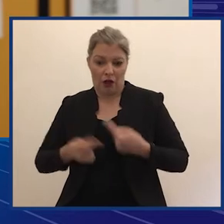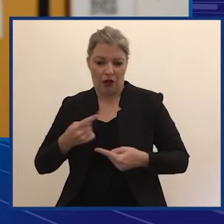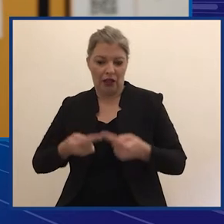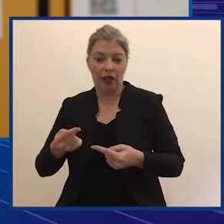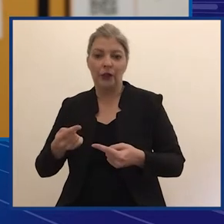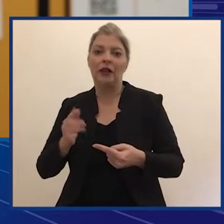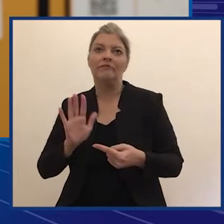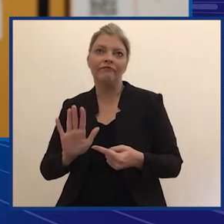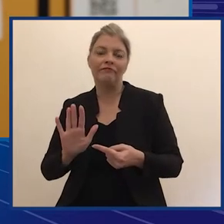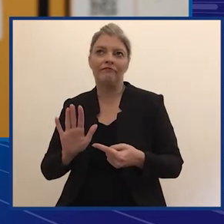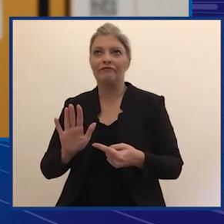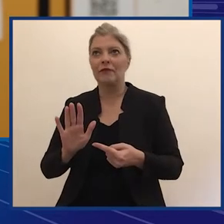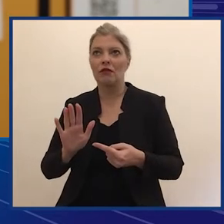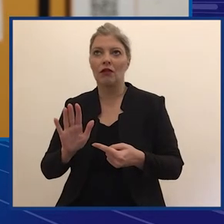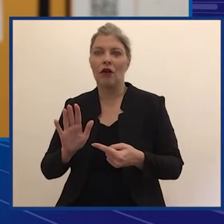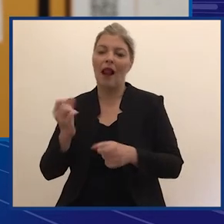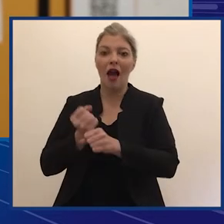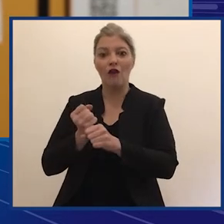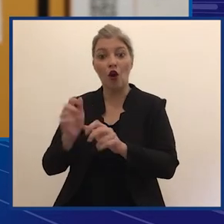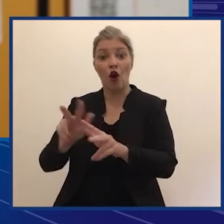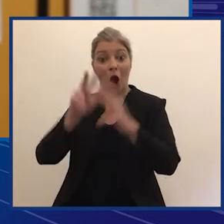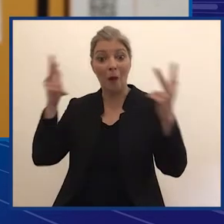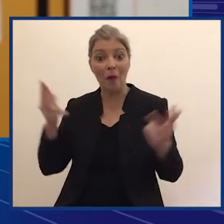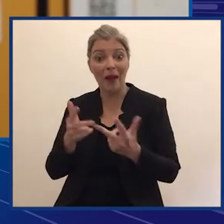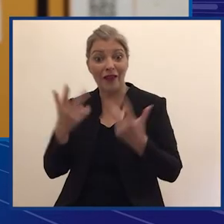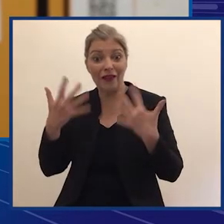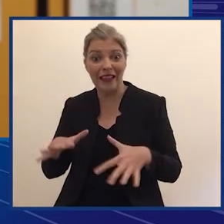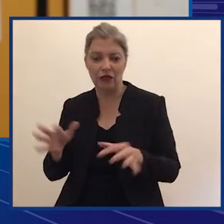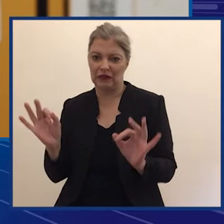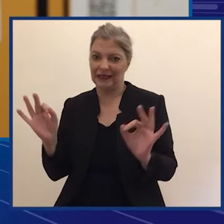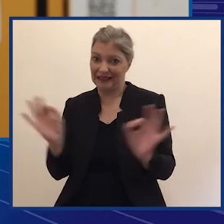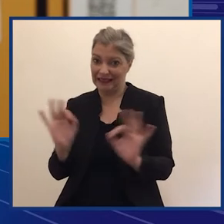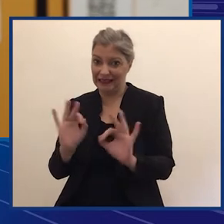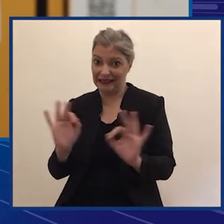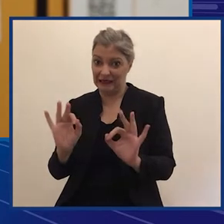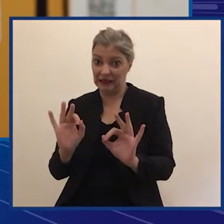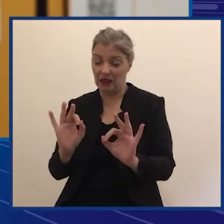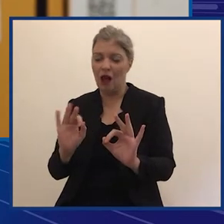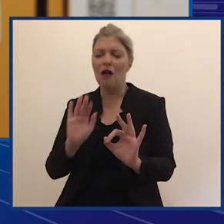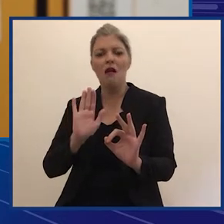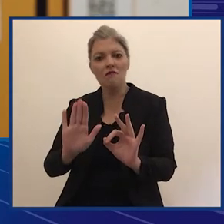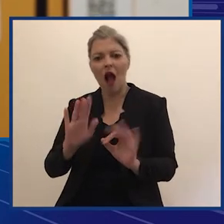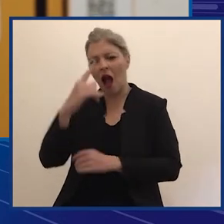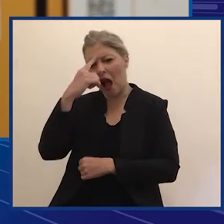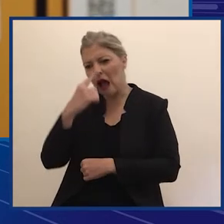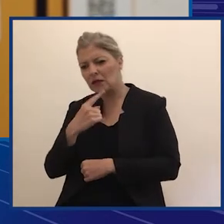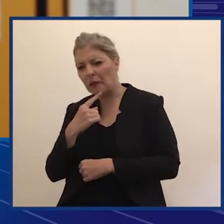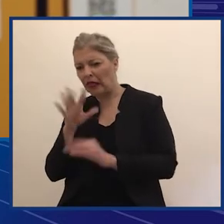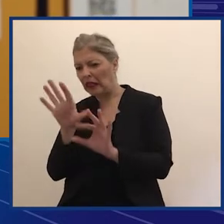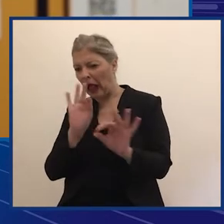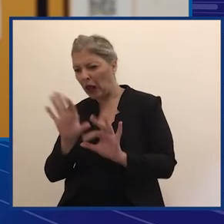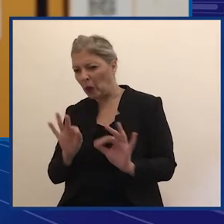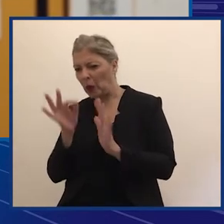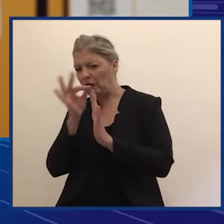non abbiamo deciso, quando dico non abbiamo deciso è il mondo della ricerca, non ha deciso come saranno esattamente le reti di sesta generazione,